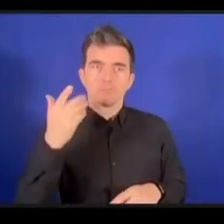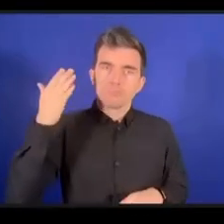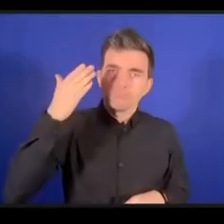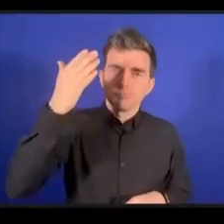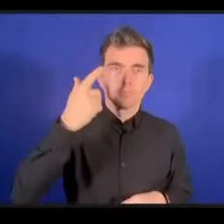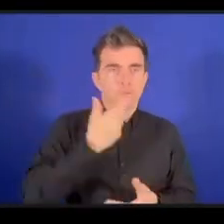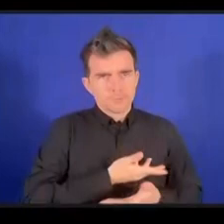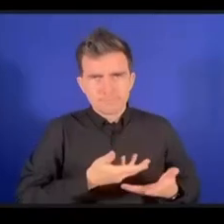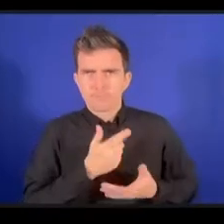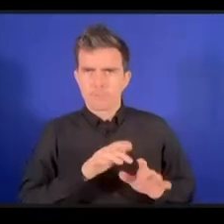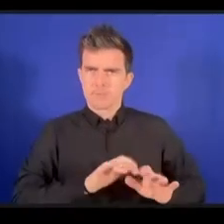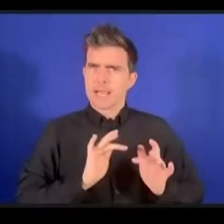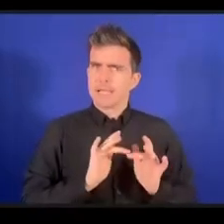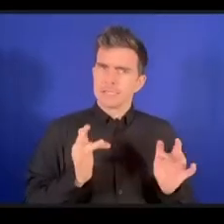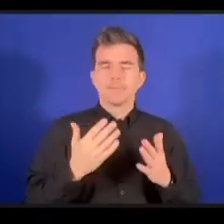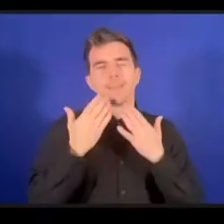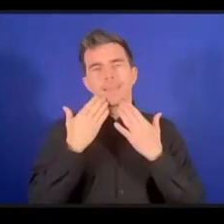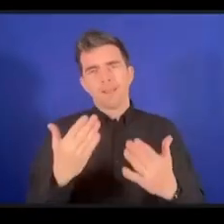音。谢谢。